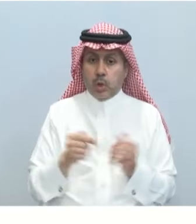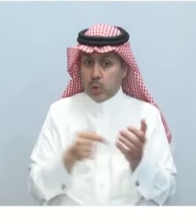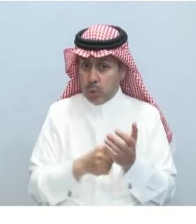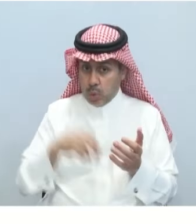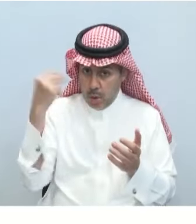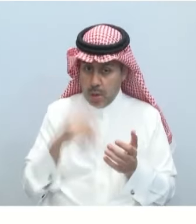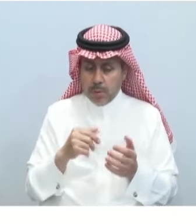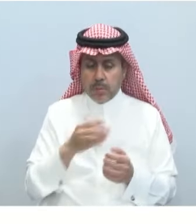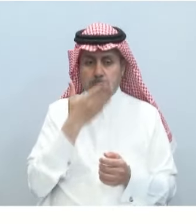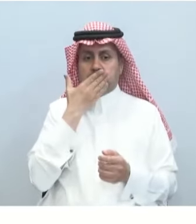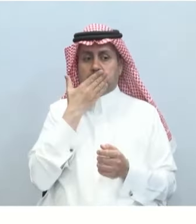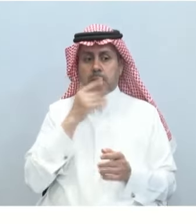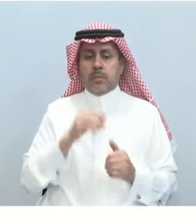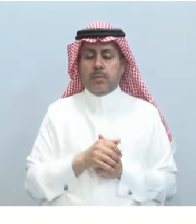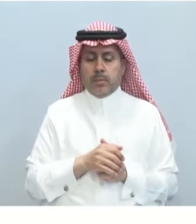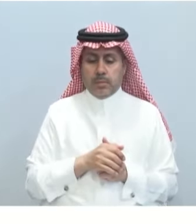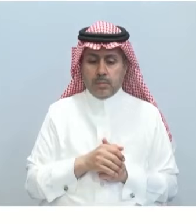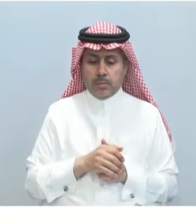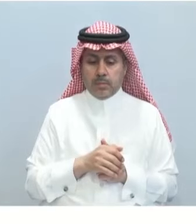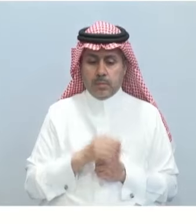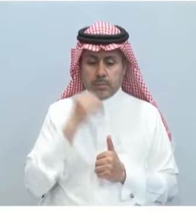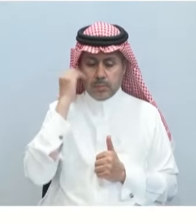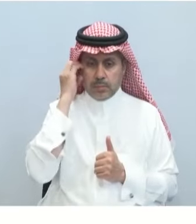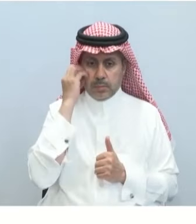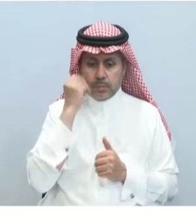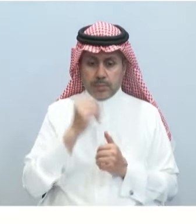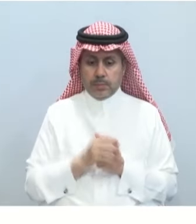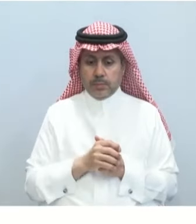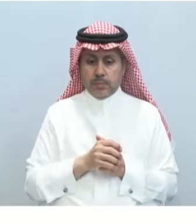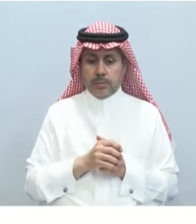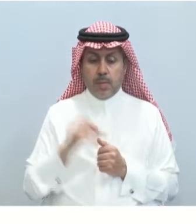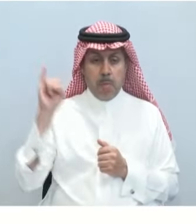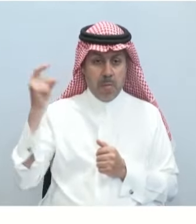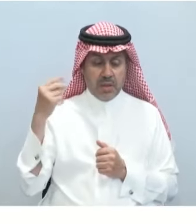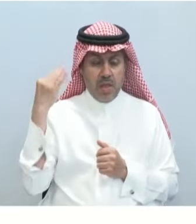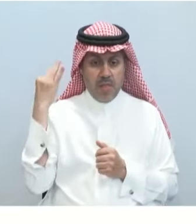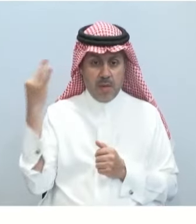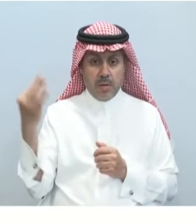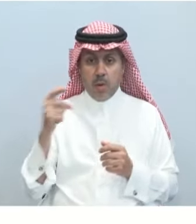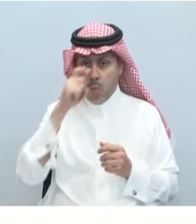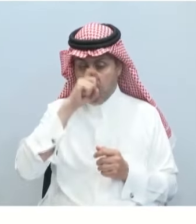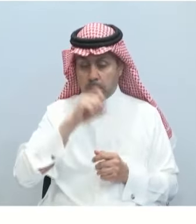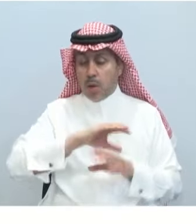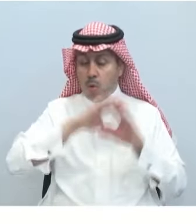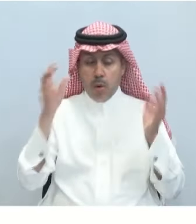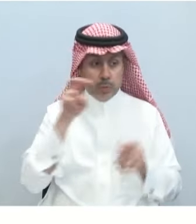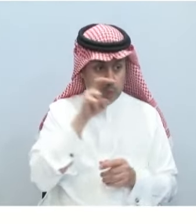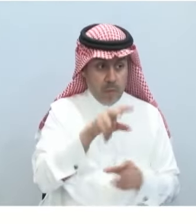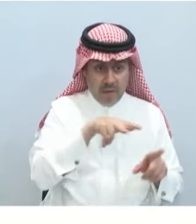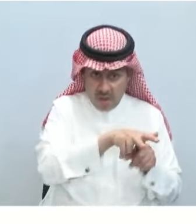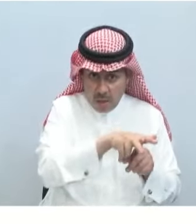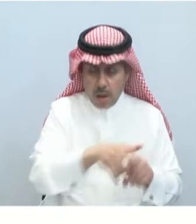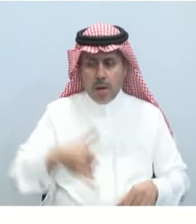عبد الرحمن بسبب عدم قيامه بالابلاغ عن واقعه الاعتداء في هذه الماده الثالثه يجب على كل من يطلع على حاله